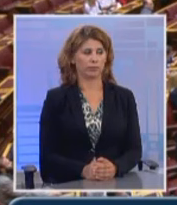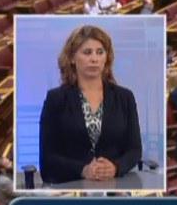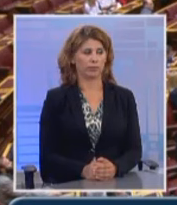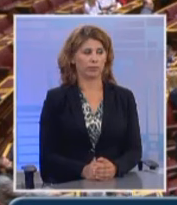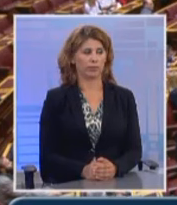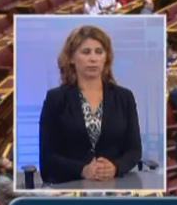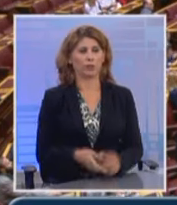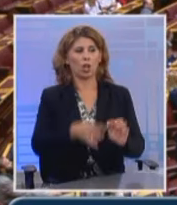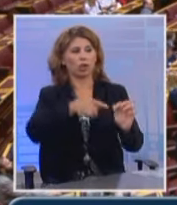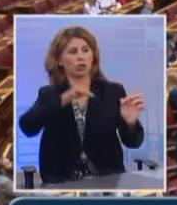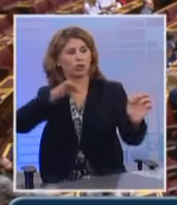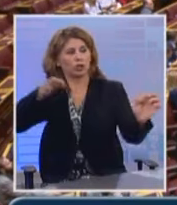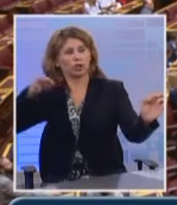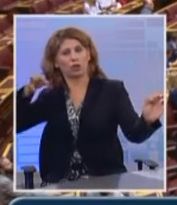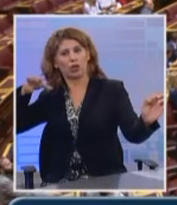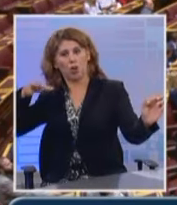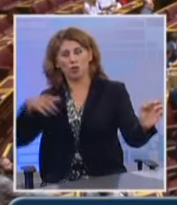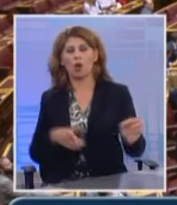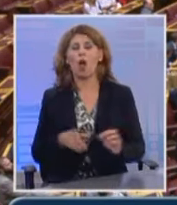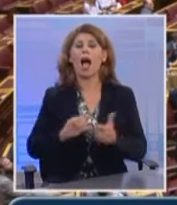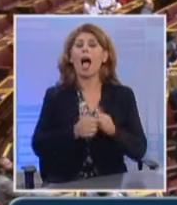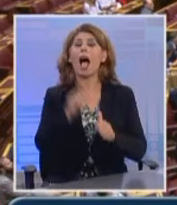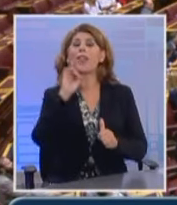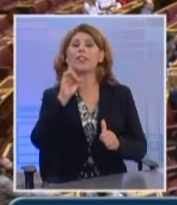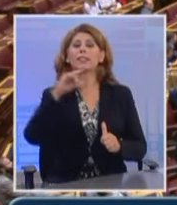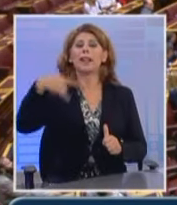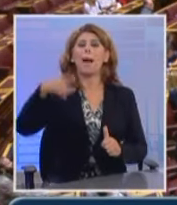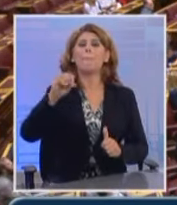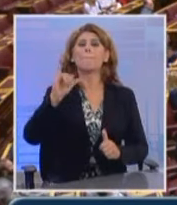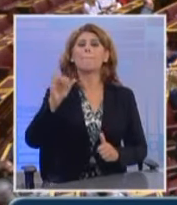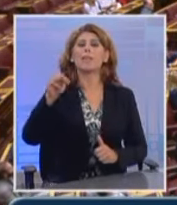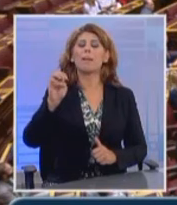Για την τοξοβολία, η αθλήτρια Ποιμενίδου Δωροθέα.